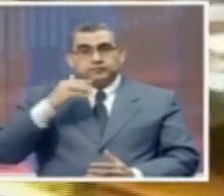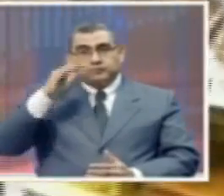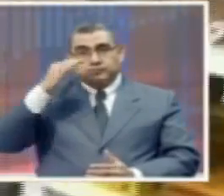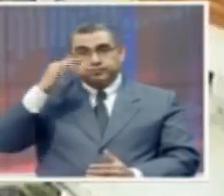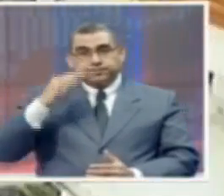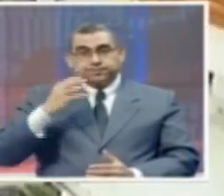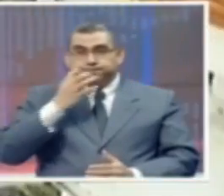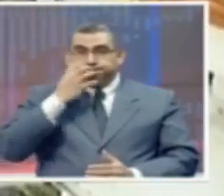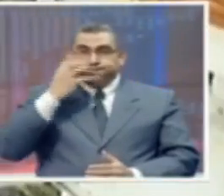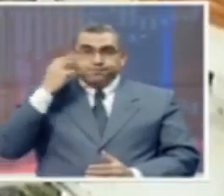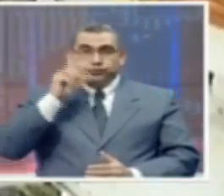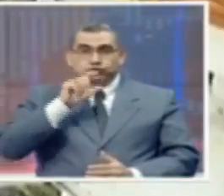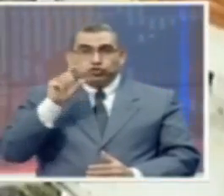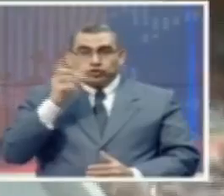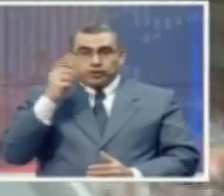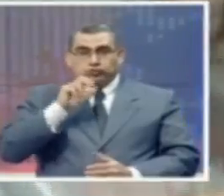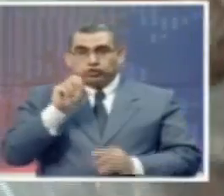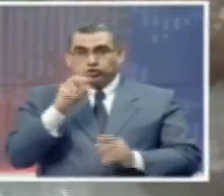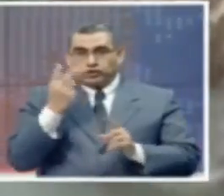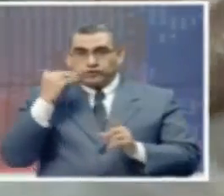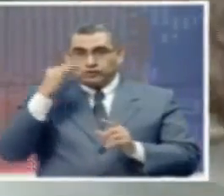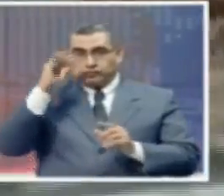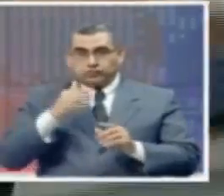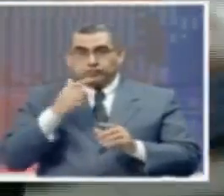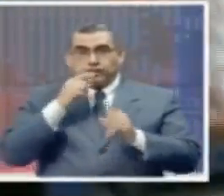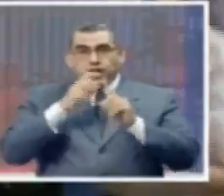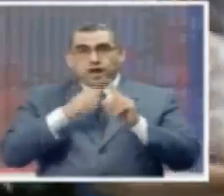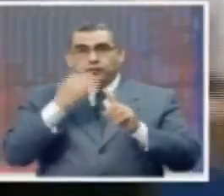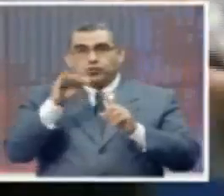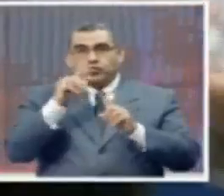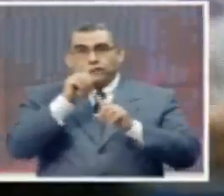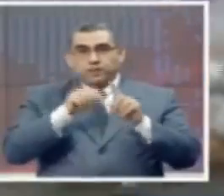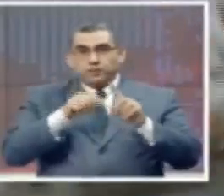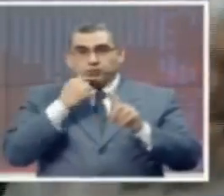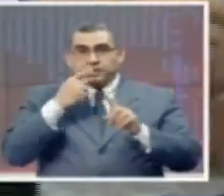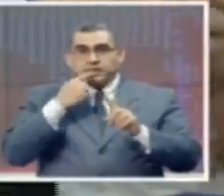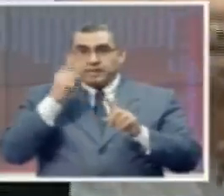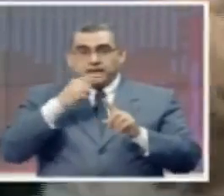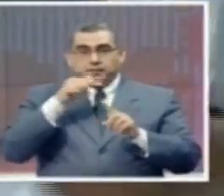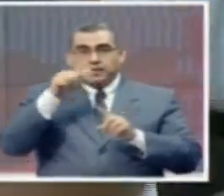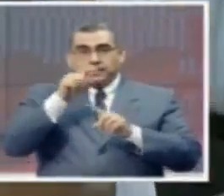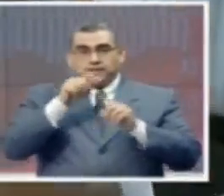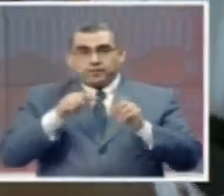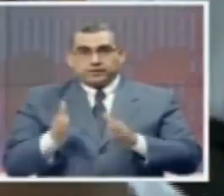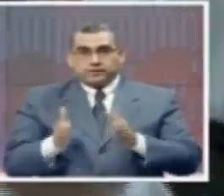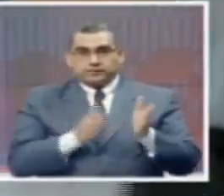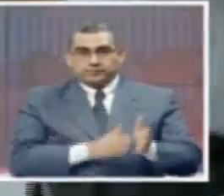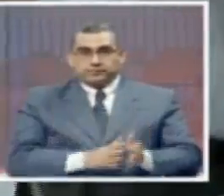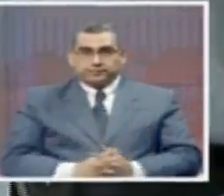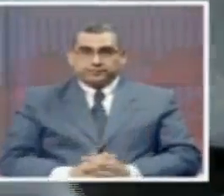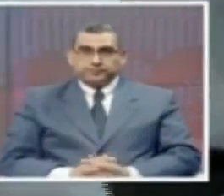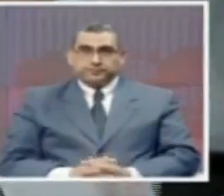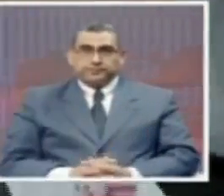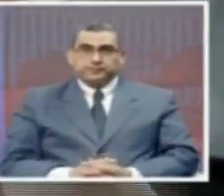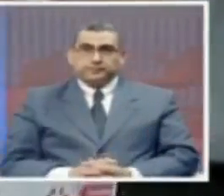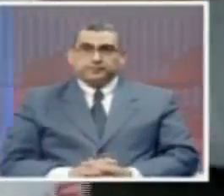تراجع معدل التضخم الشهري خلال ديسمبر الماضي بنحو 0.5% والسنوي بنسبة 6%.